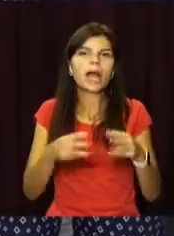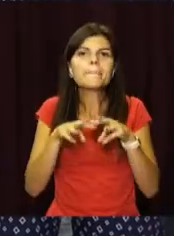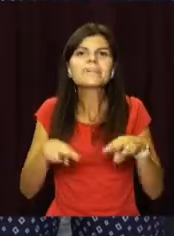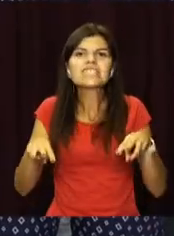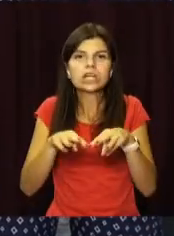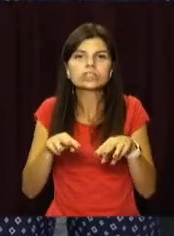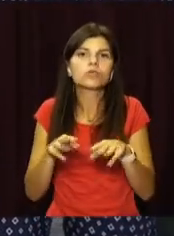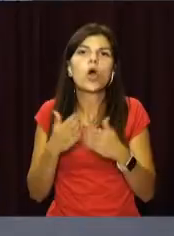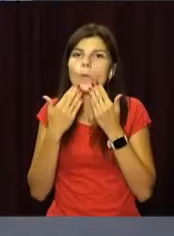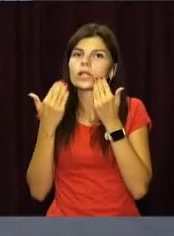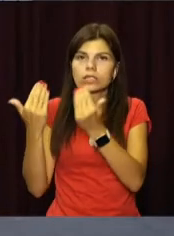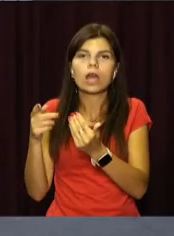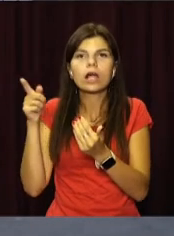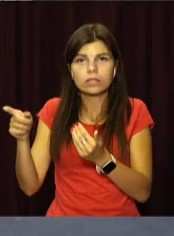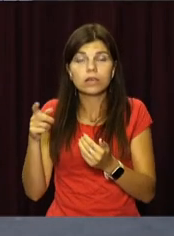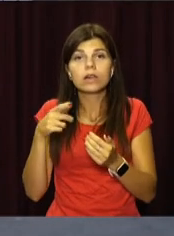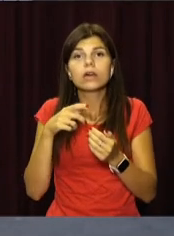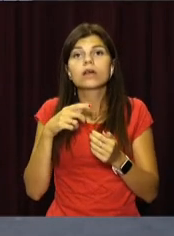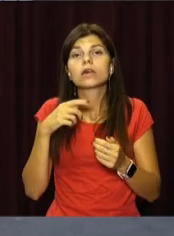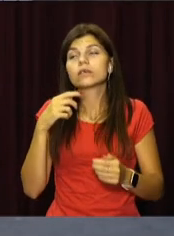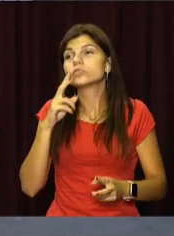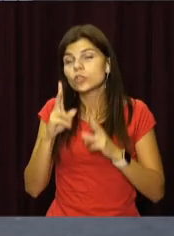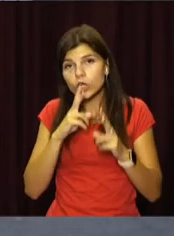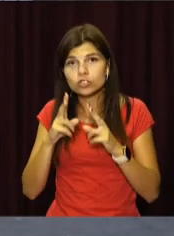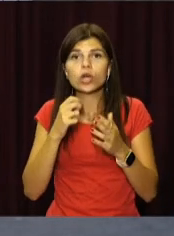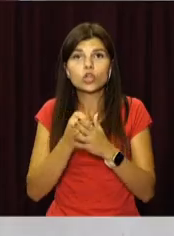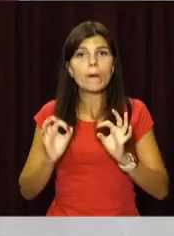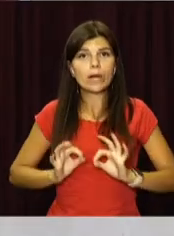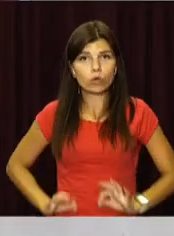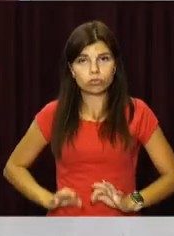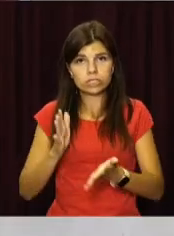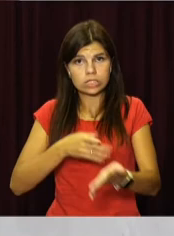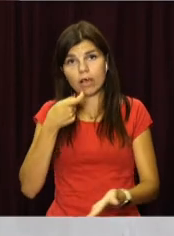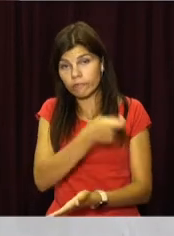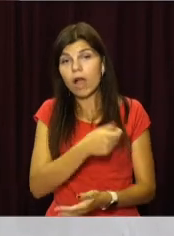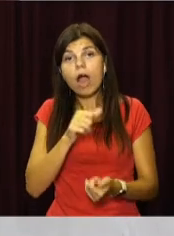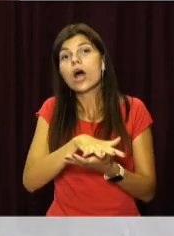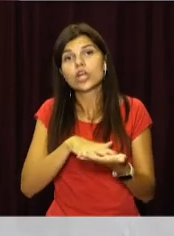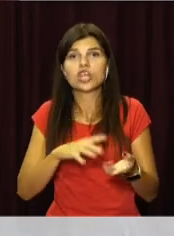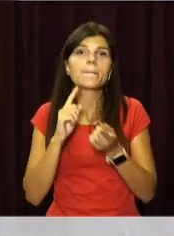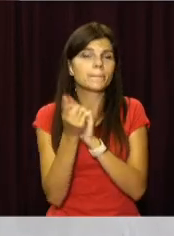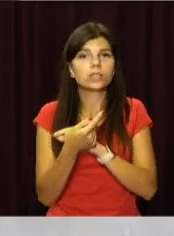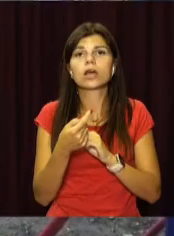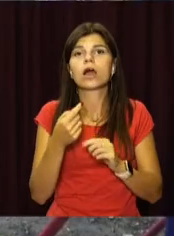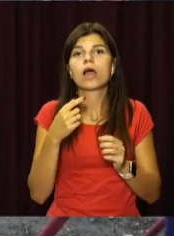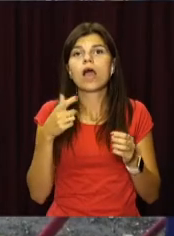ліцензію газопостачальнику, скаржитися правоохоронцям та писати до прокуратури, а в подальшому міняти